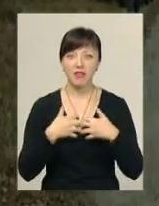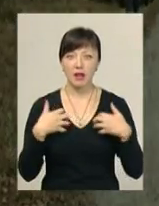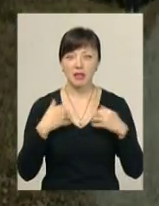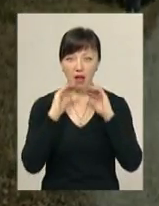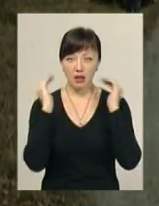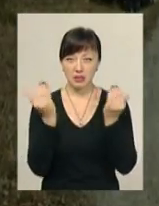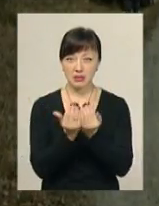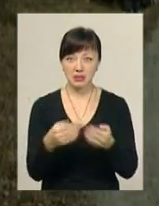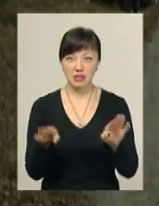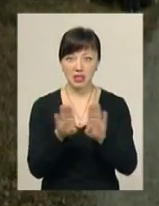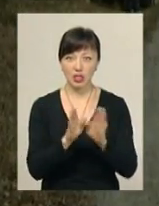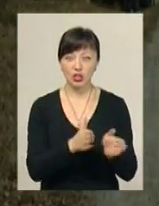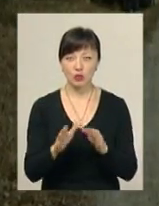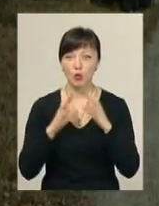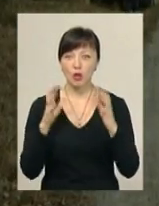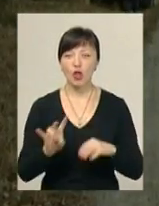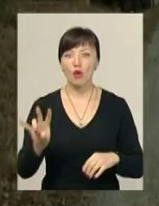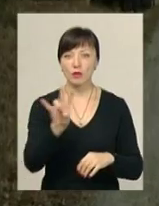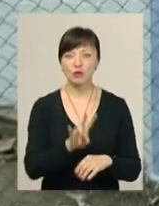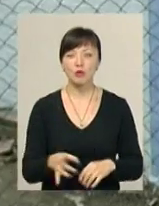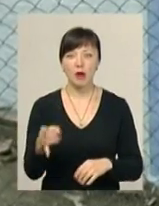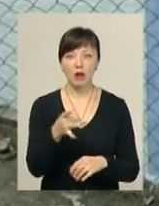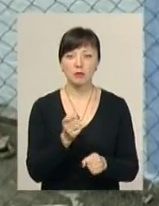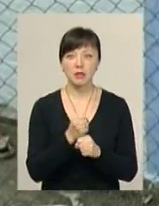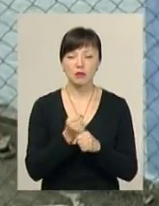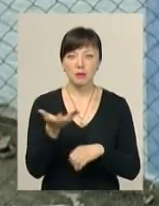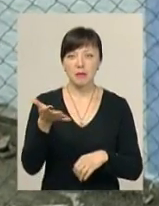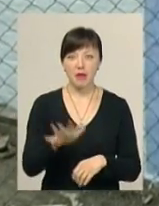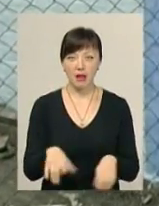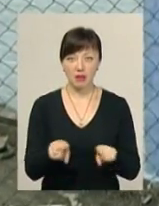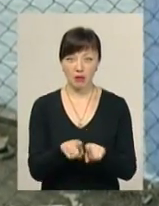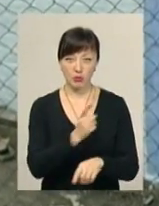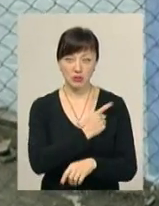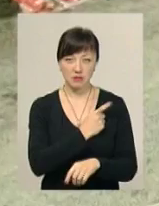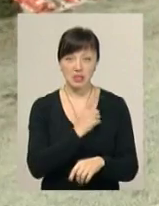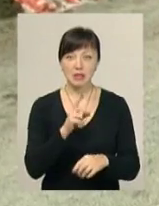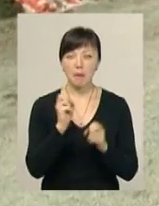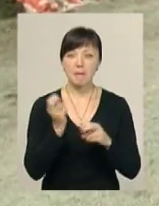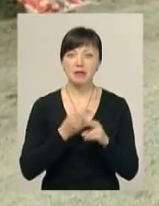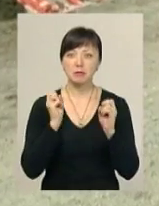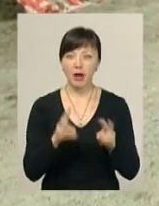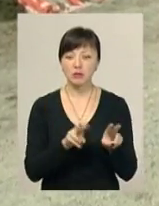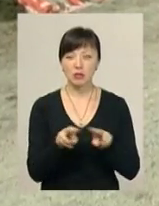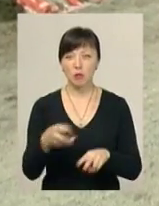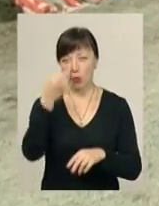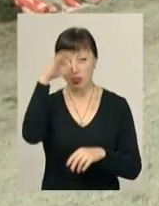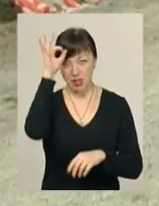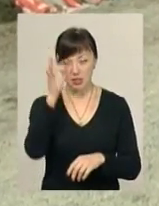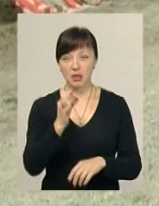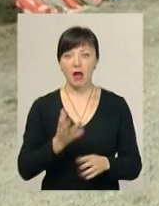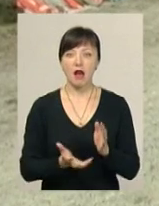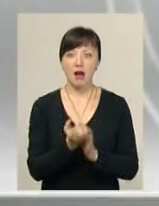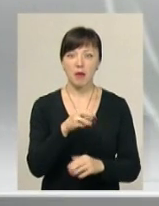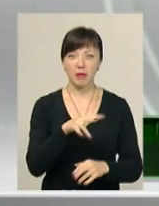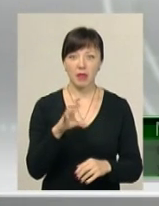та закритий режим утримання. Тепер у Новоушицькому районі діє вже 5 таких пустів. За безпекою стежать поліцейські, рятувальники та